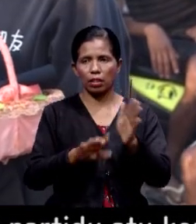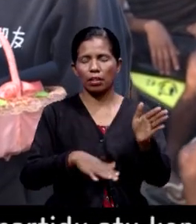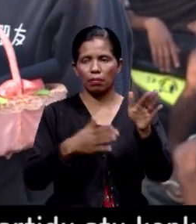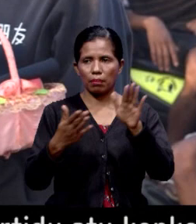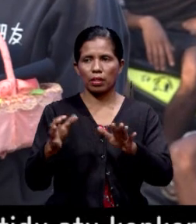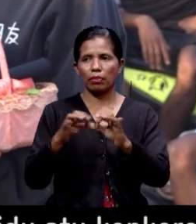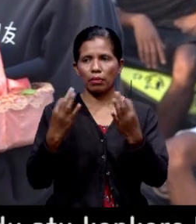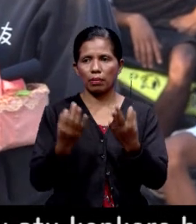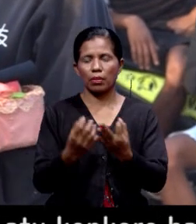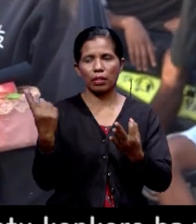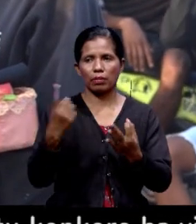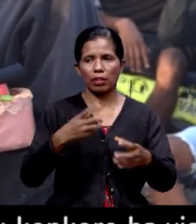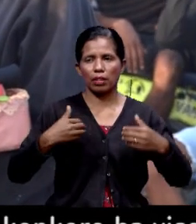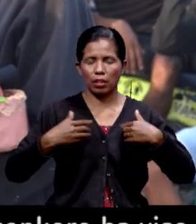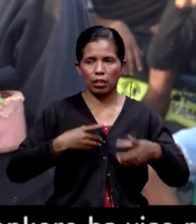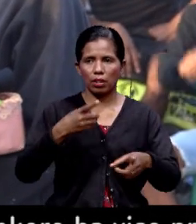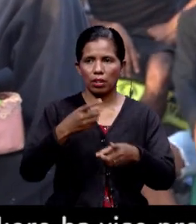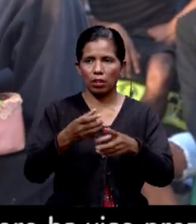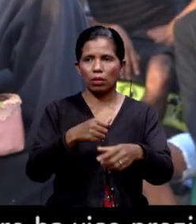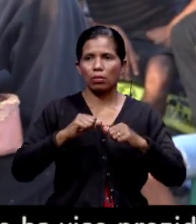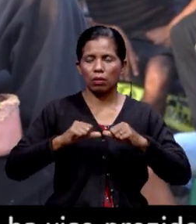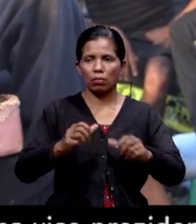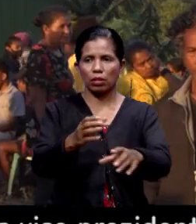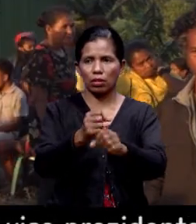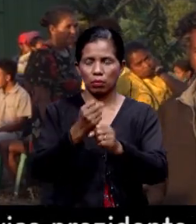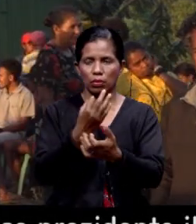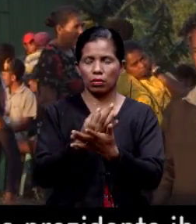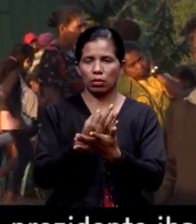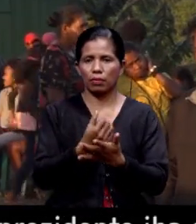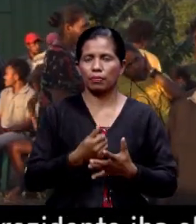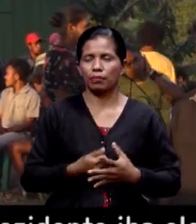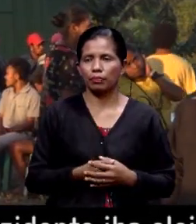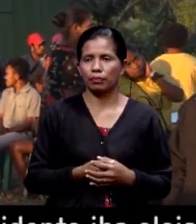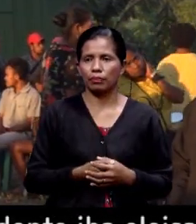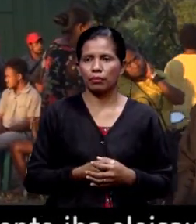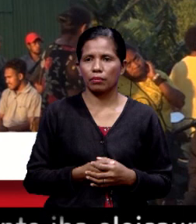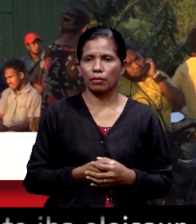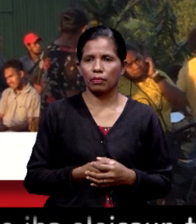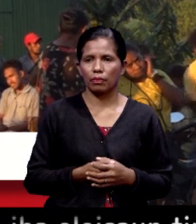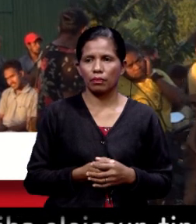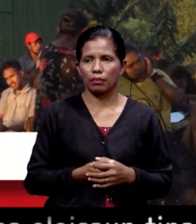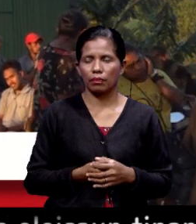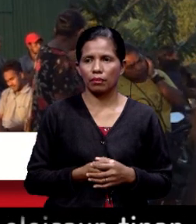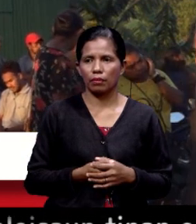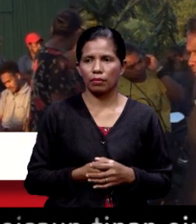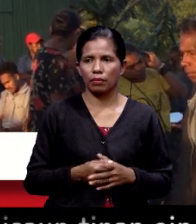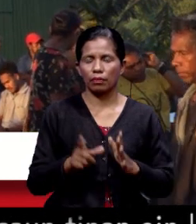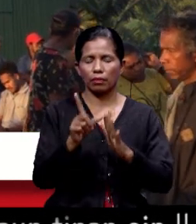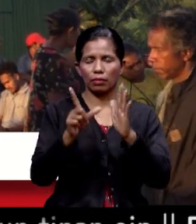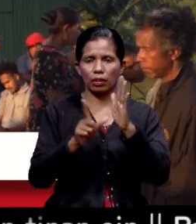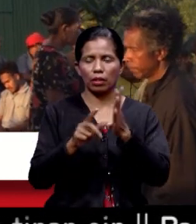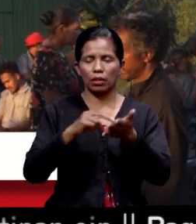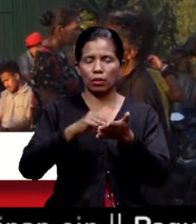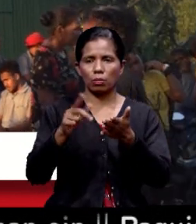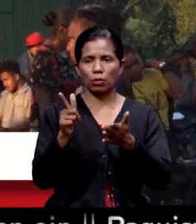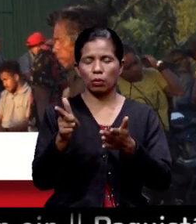familia nafatin direitu atau kontinuasi mu pensaun ne iha dekretu lei nomor 23 iha